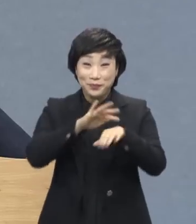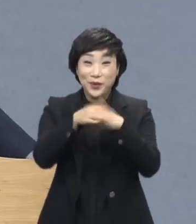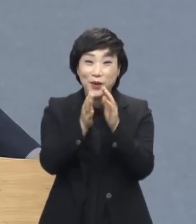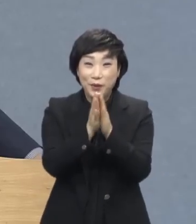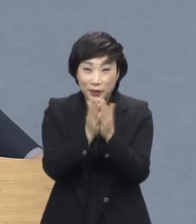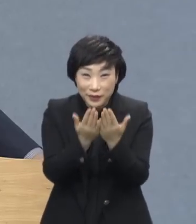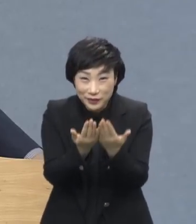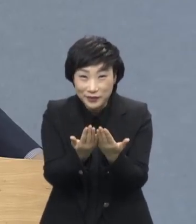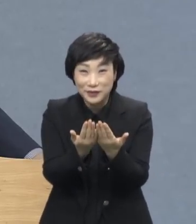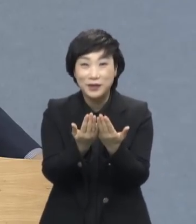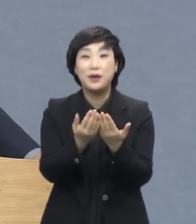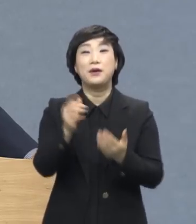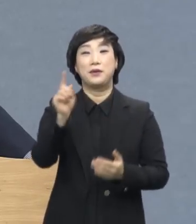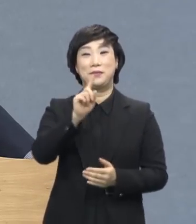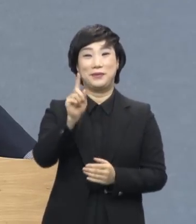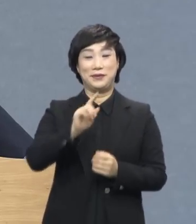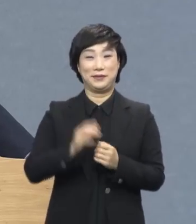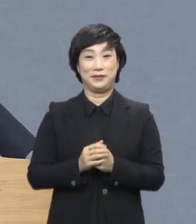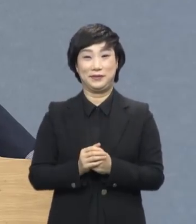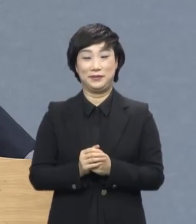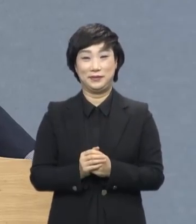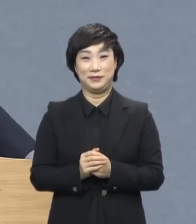성경은